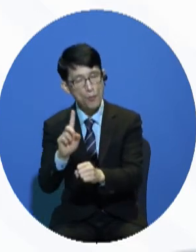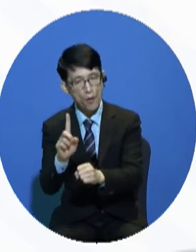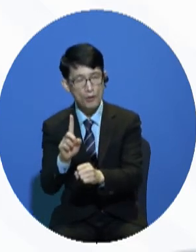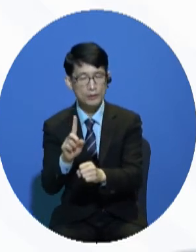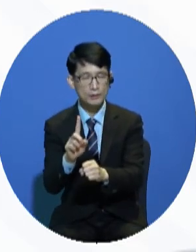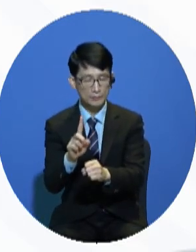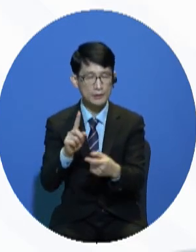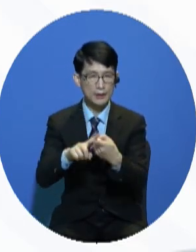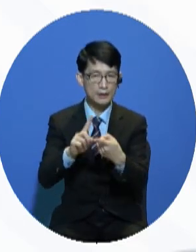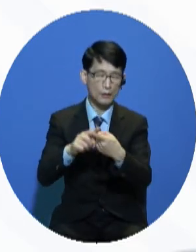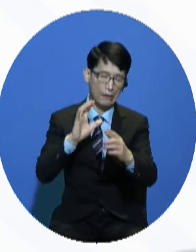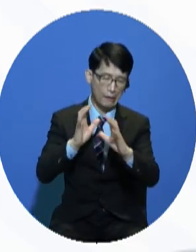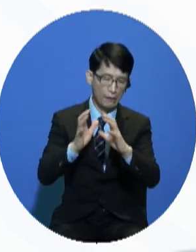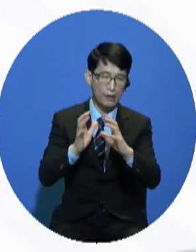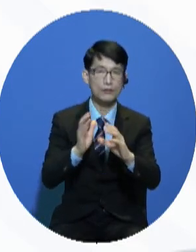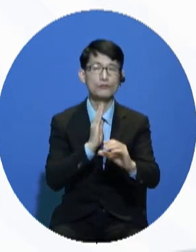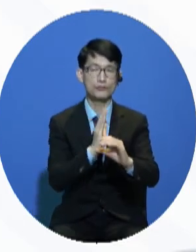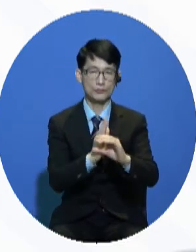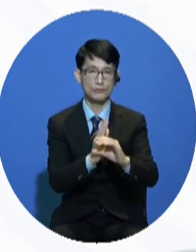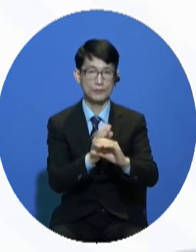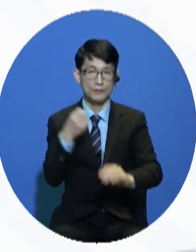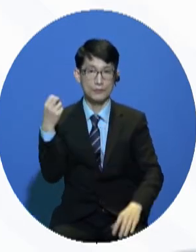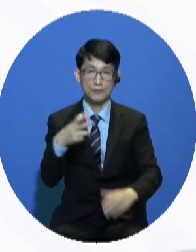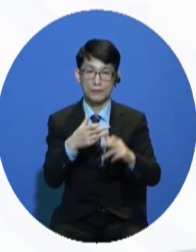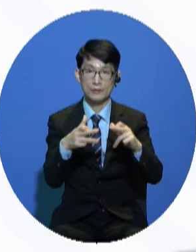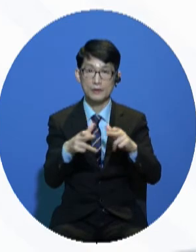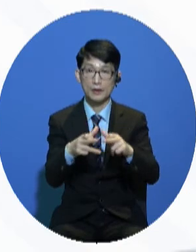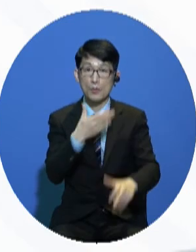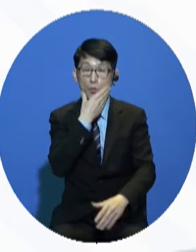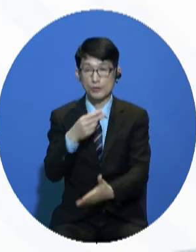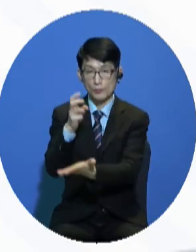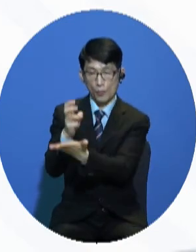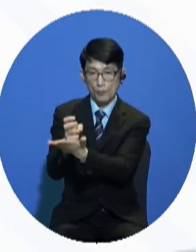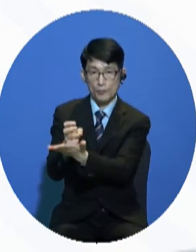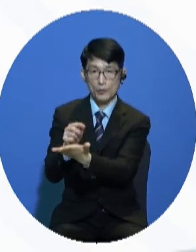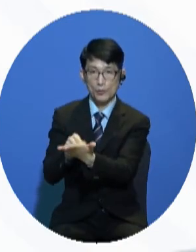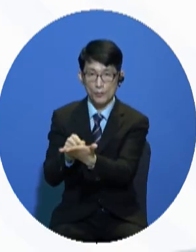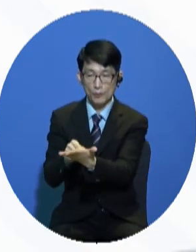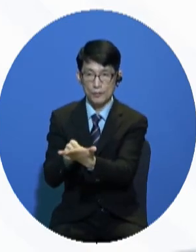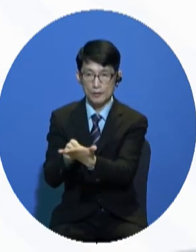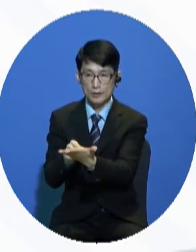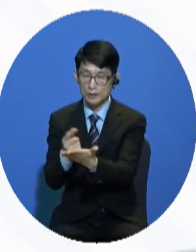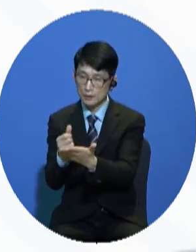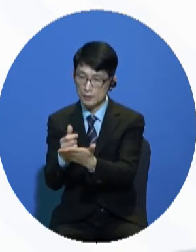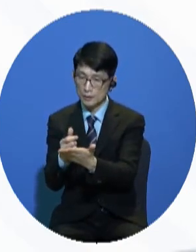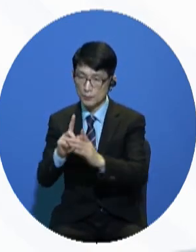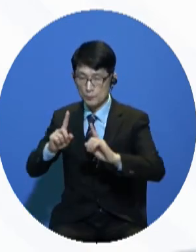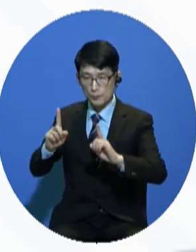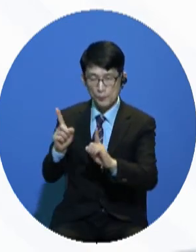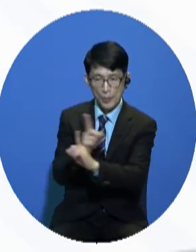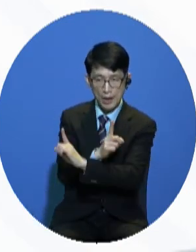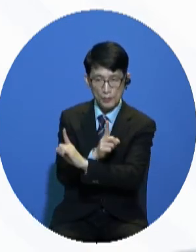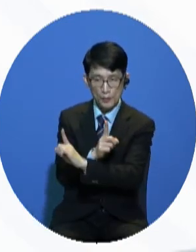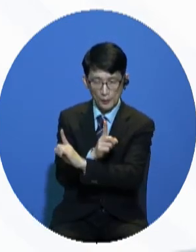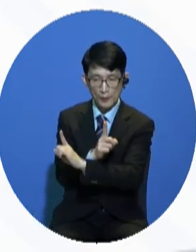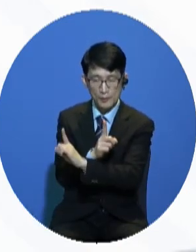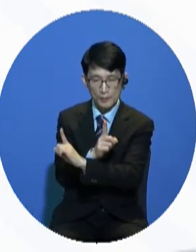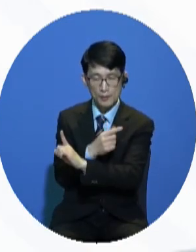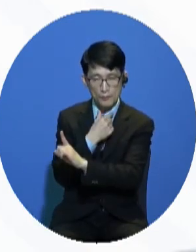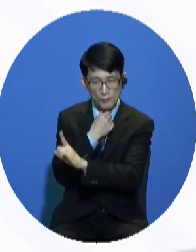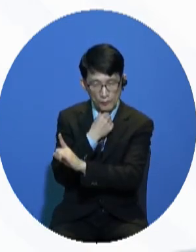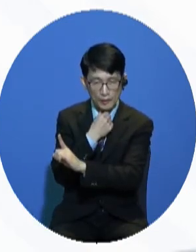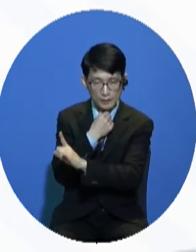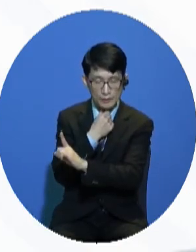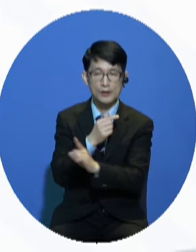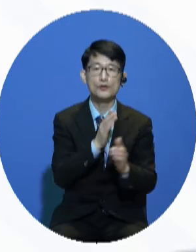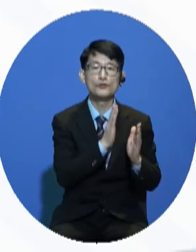있는 중이고, 또 장애인 복지법도 이번 기회에 한번 개편을 해보려고 역시 준비를 하고